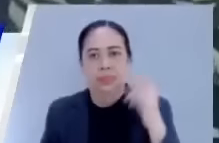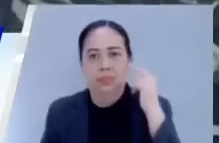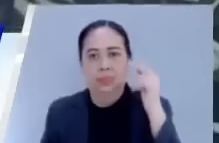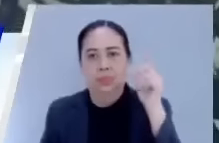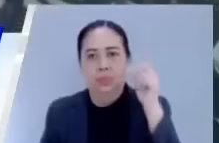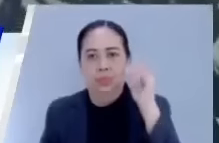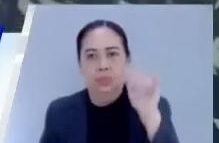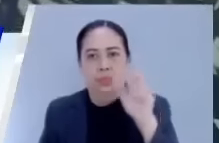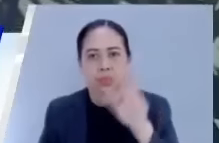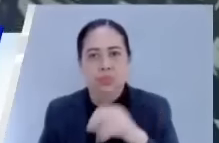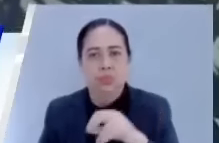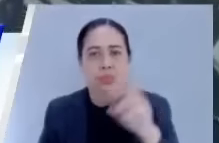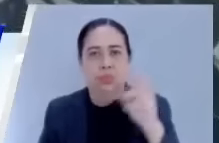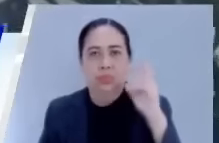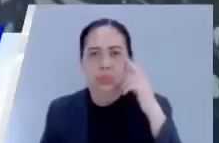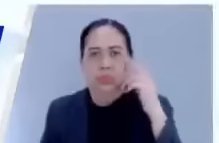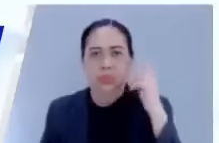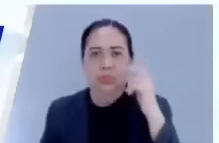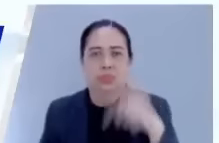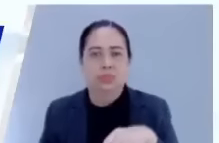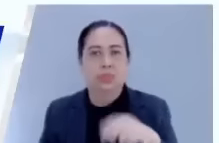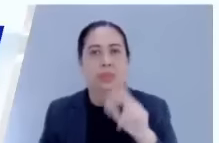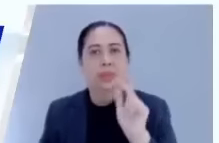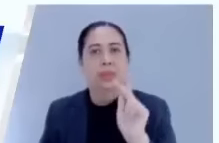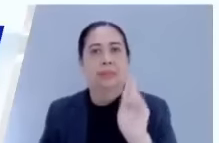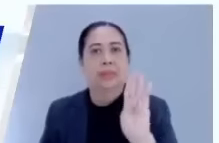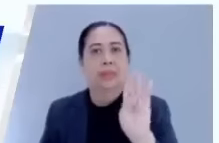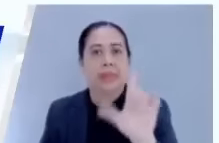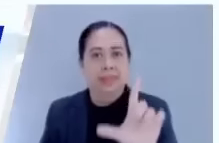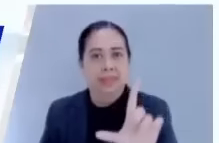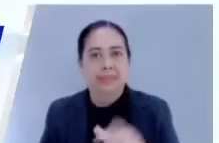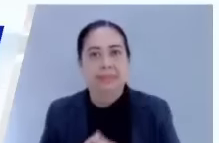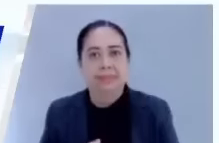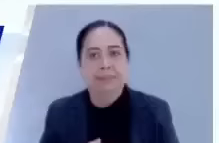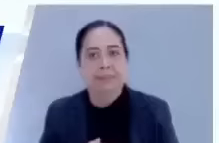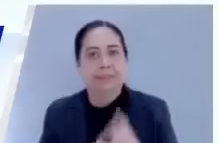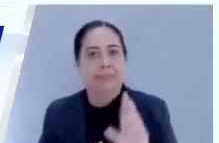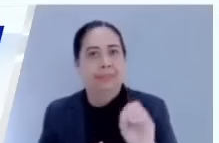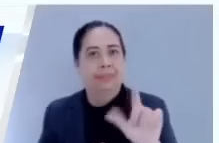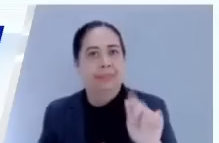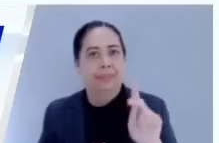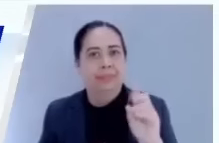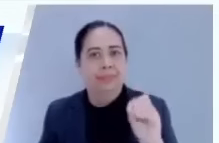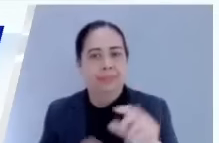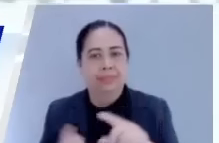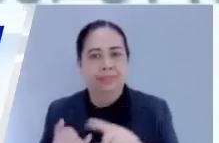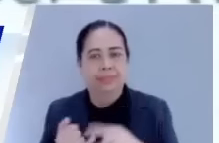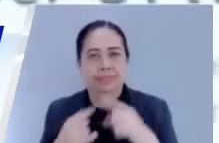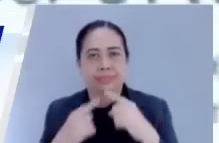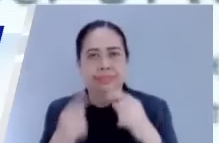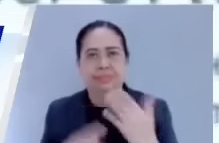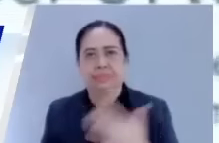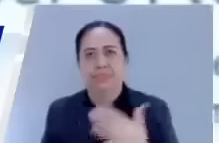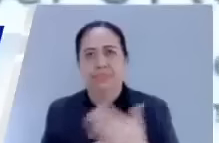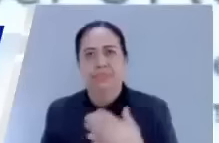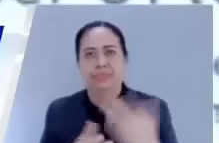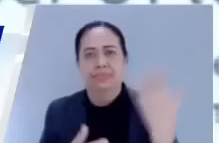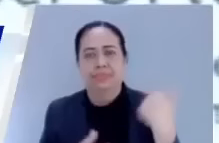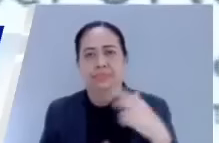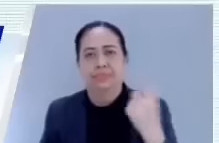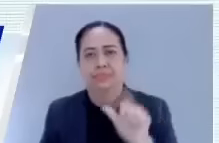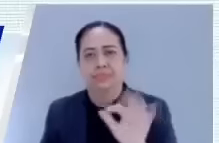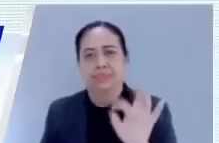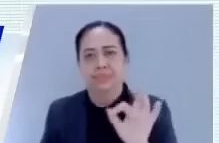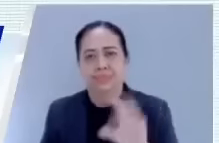Richard Nicolas ng Kilosang Bagong Lipunan. Rolando Rastaman Plaza na idineklarang nuisance candidate noong 2019 at